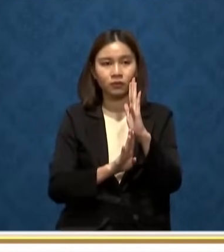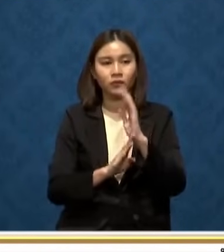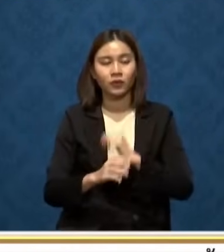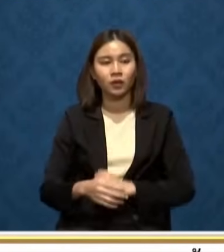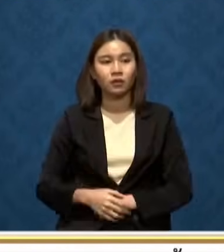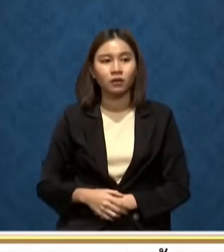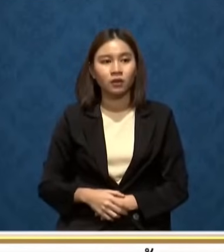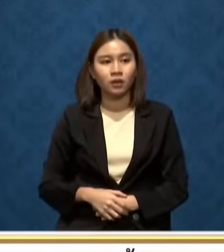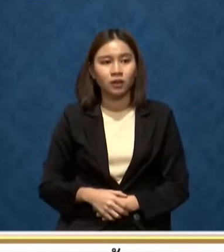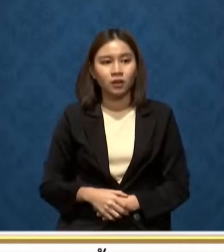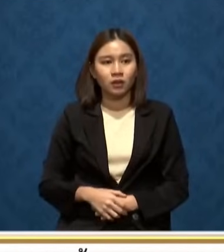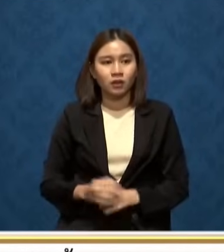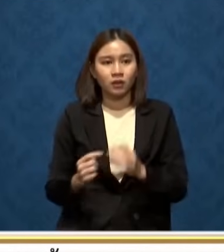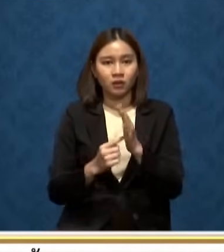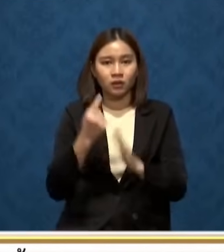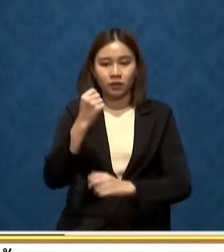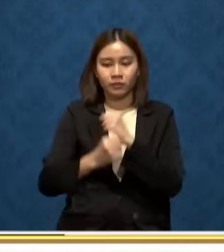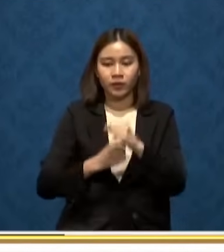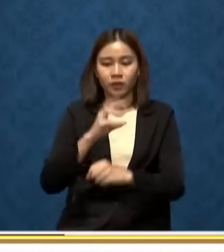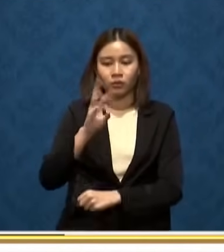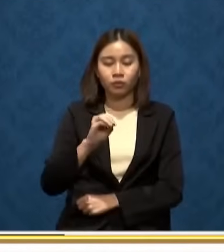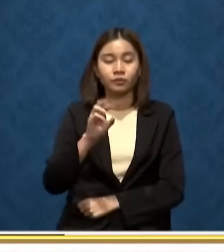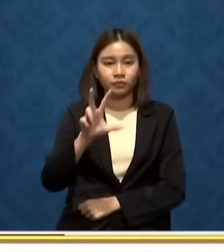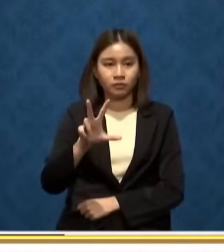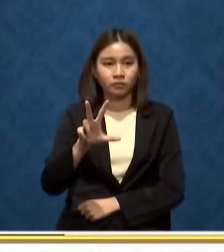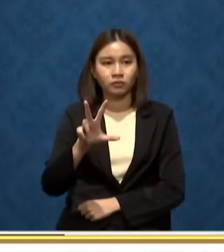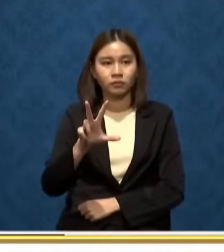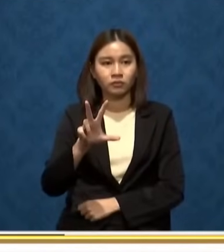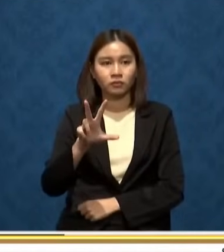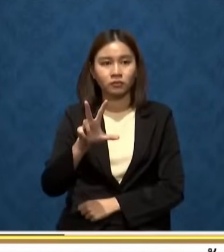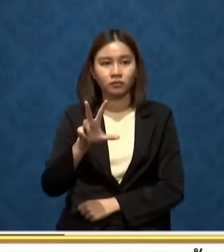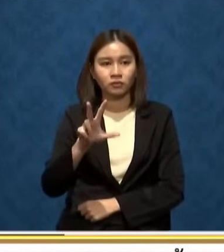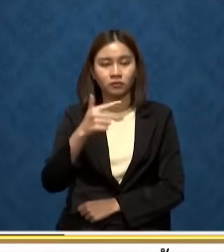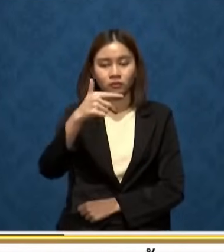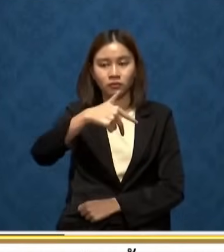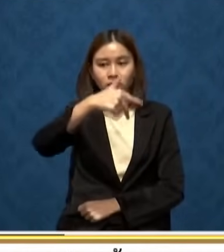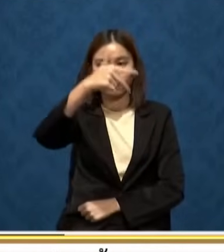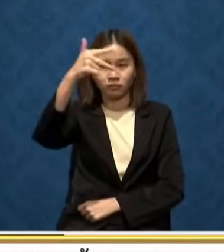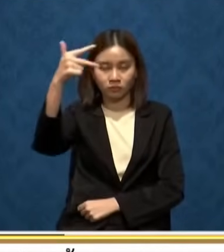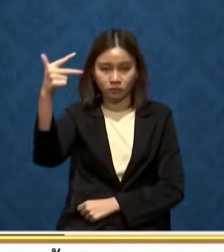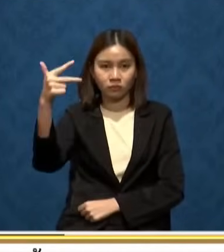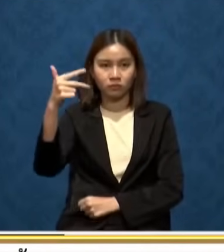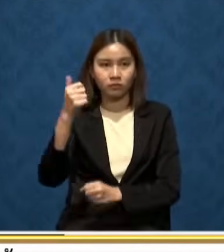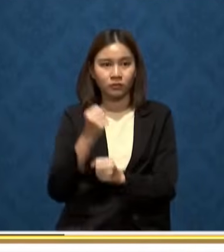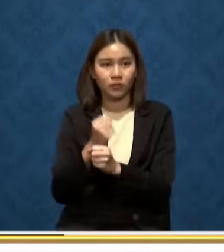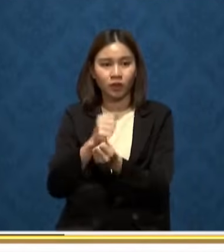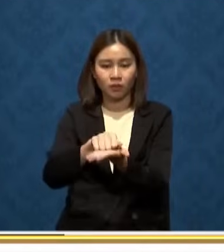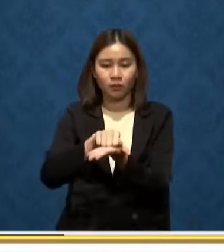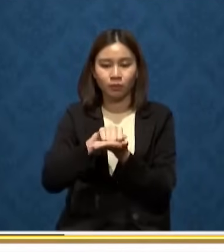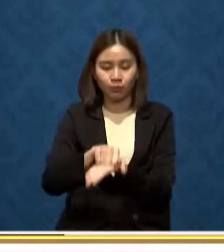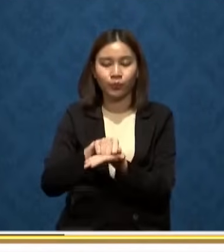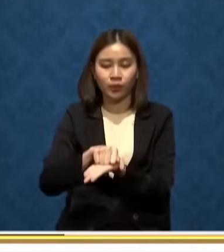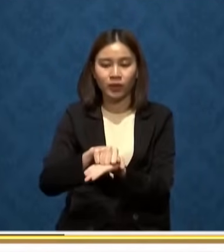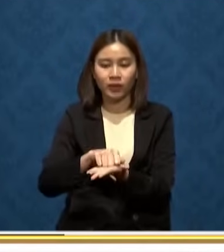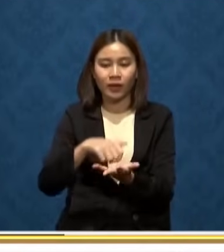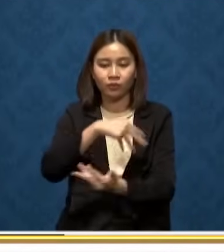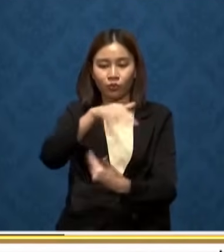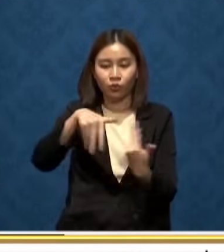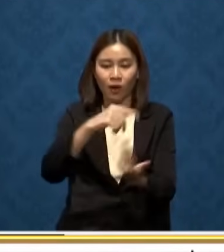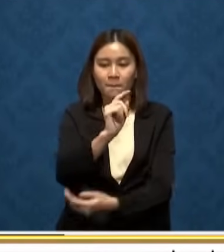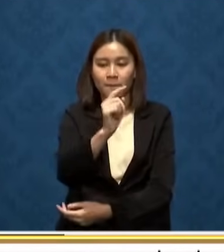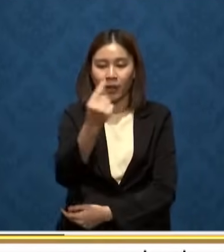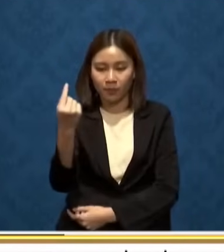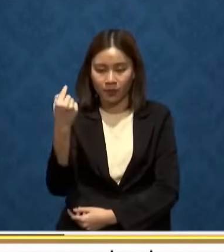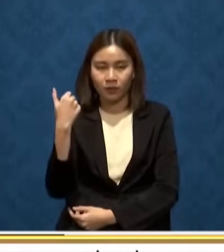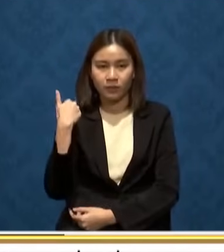าตั้งแต่ปี63นะคะเป็นปีที่ไทย PBS ทำบริการสาธารณะใหม่ๆเพิ่มขึ้นจำนวน